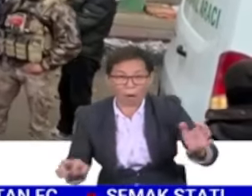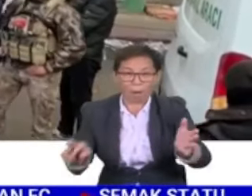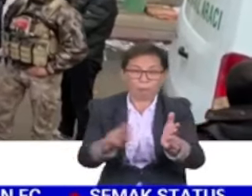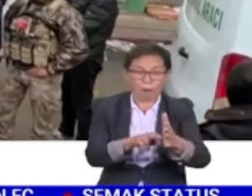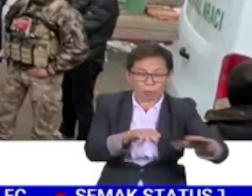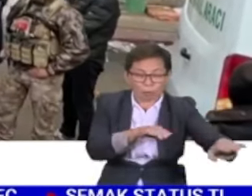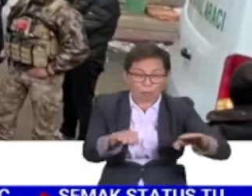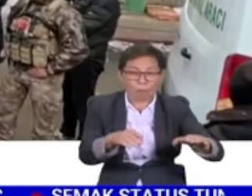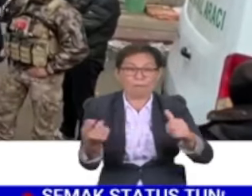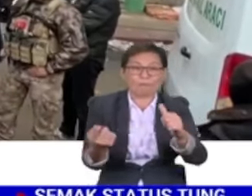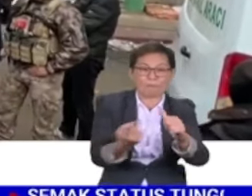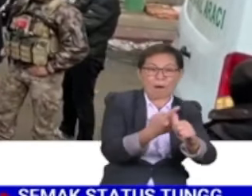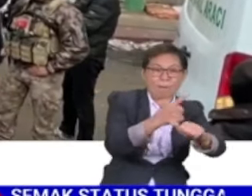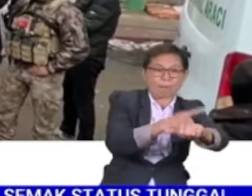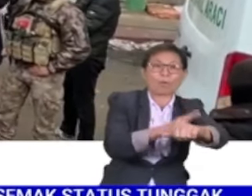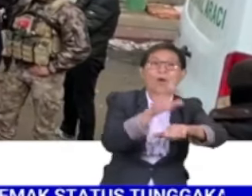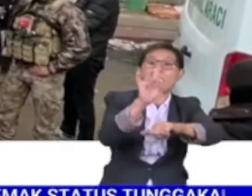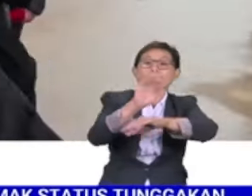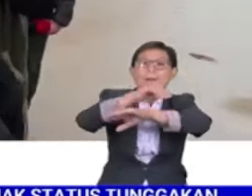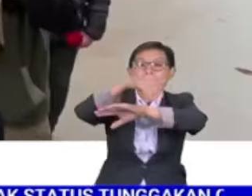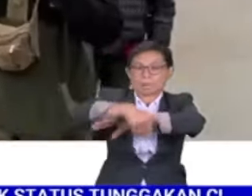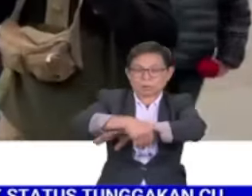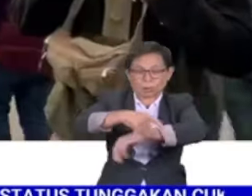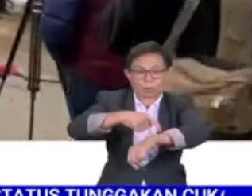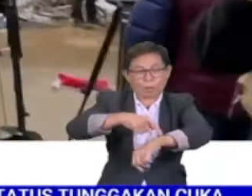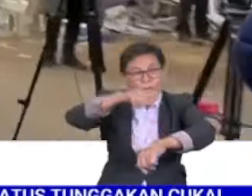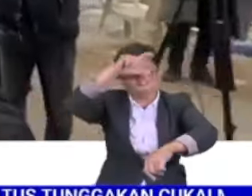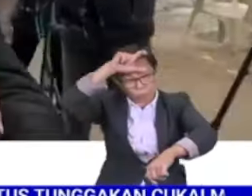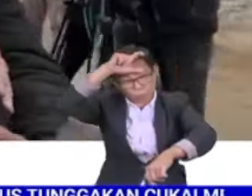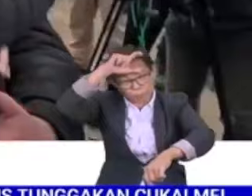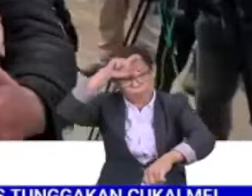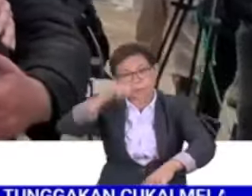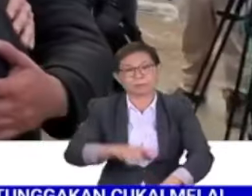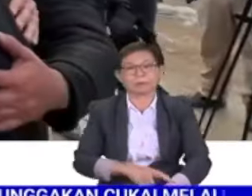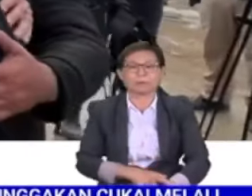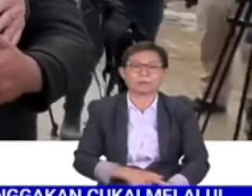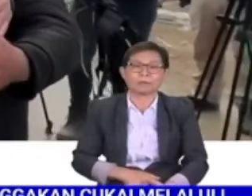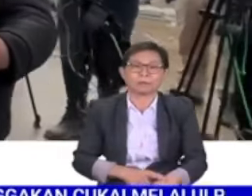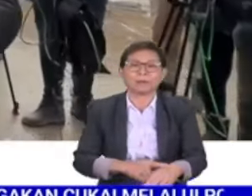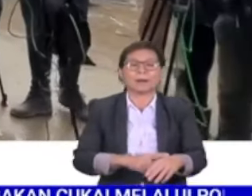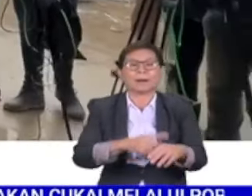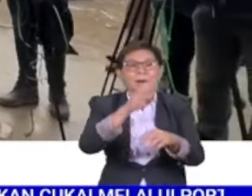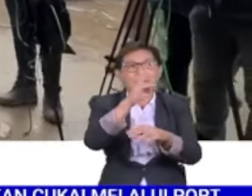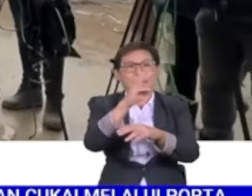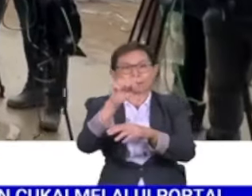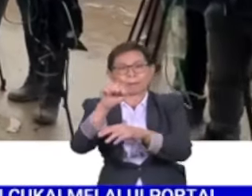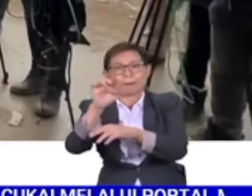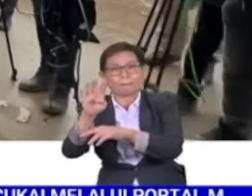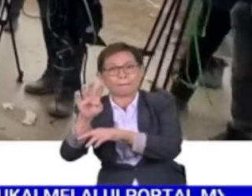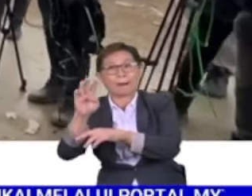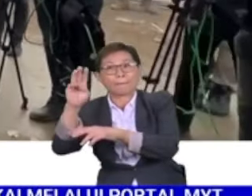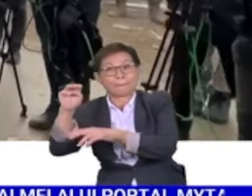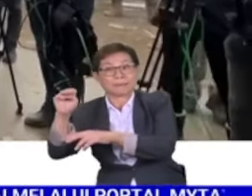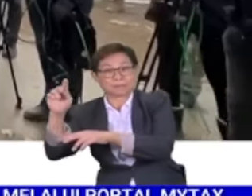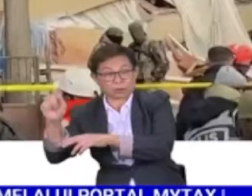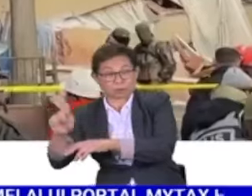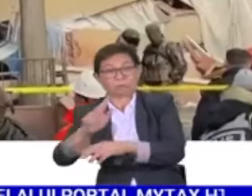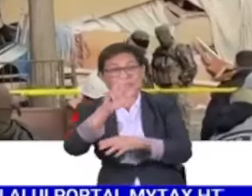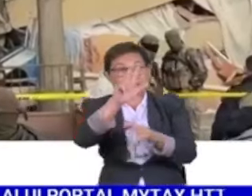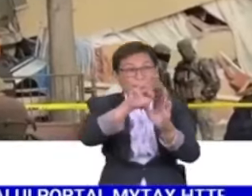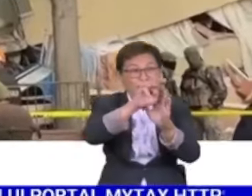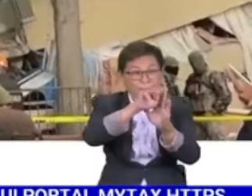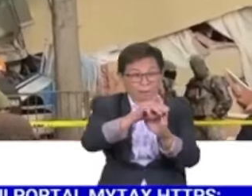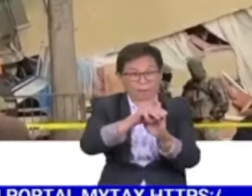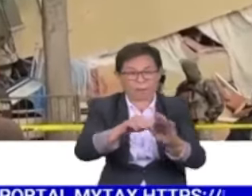pertama berlaku kira-kira pukul 8 malam waktu tempatan, di-define bermagnitud 6.4. Selang 3 minit